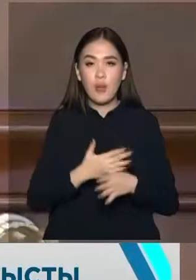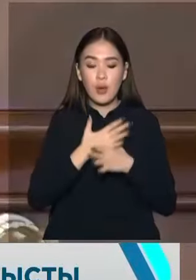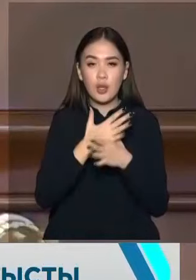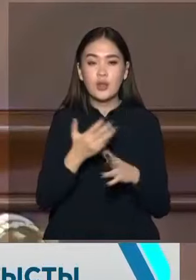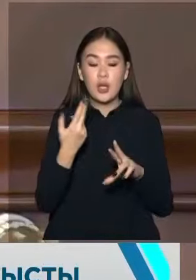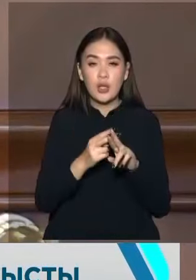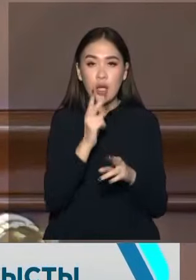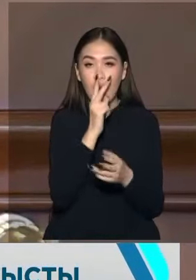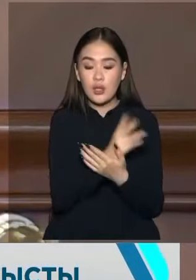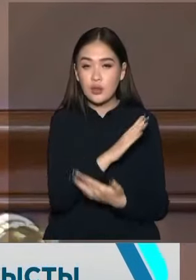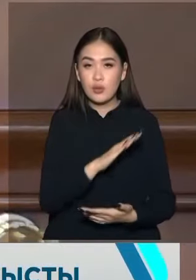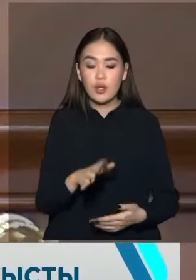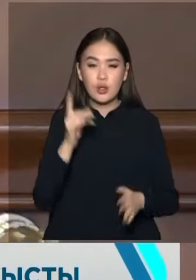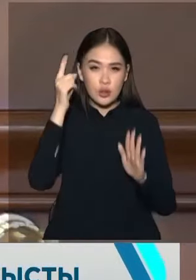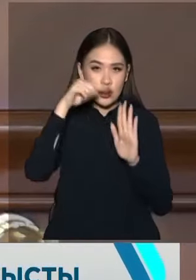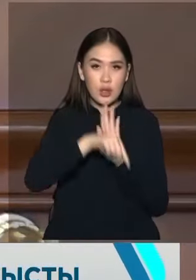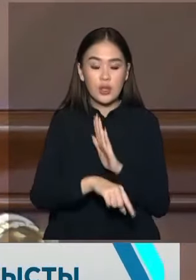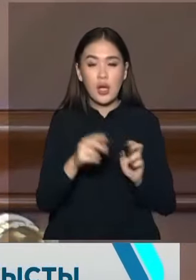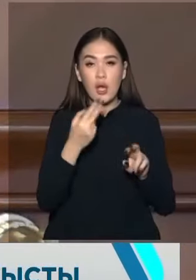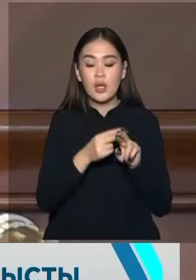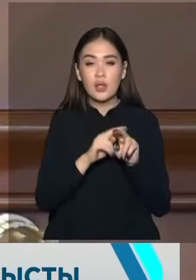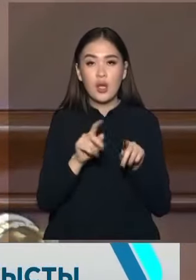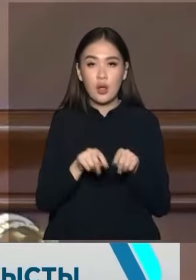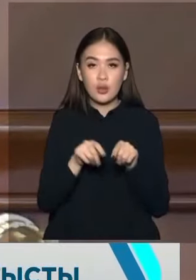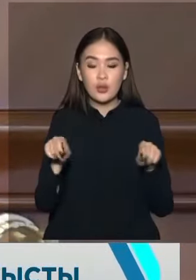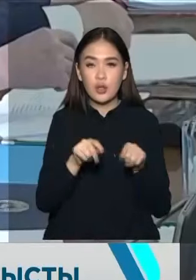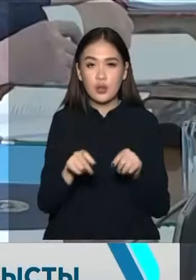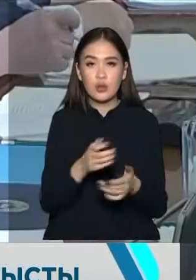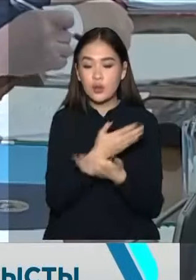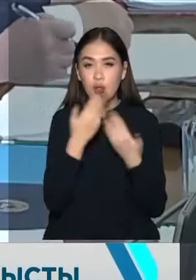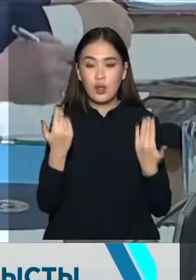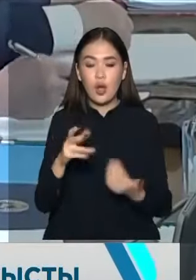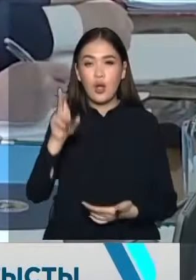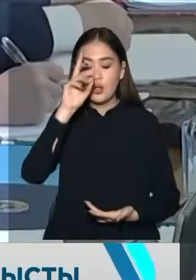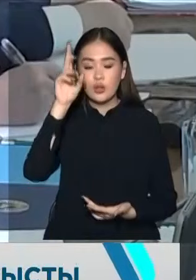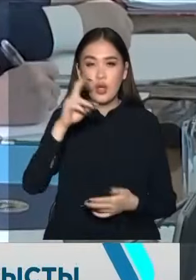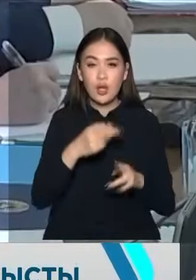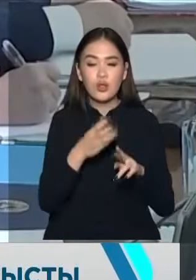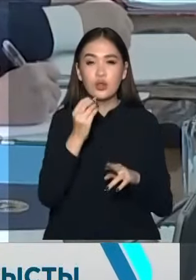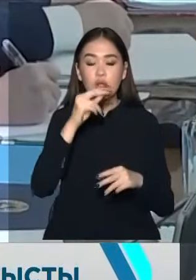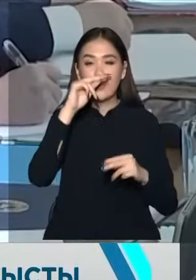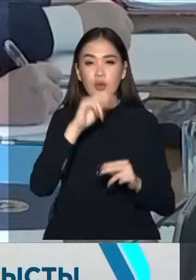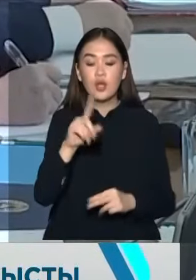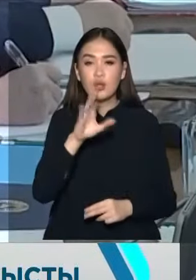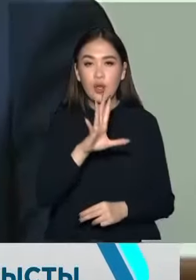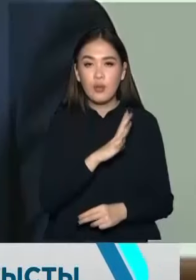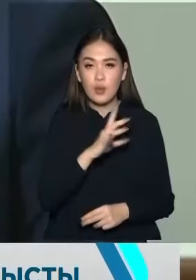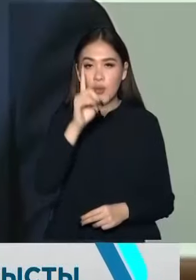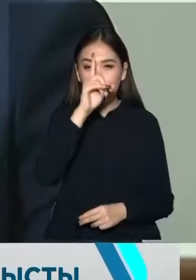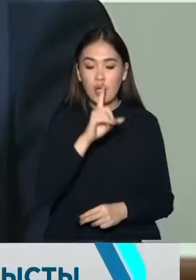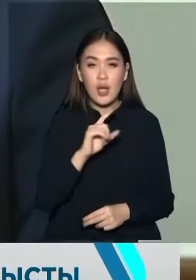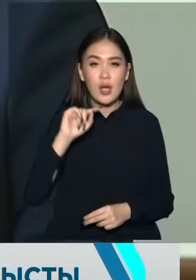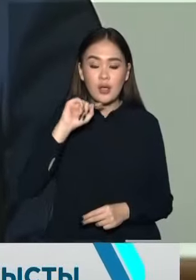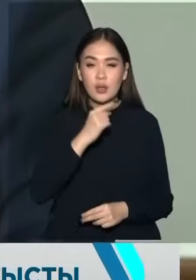Соған қарамастан терең өңдеу өндірісі дамып жатқан жоқ. Үкіметке тағылған тағы бір сын, 11 айда экономиканың